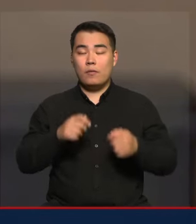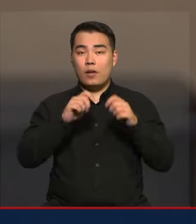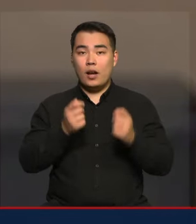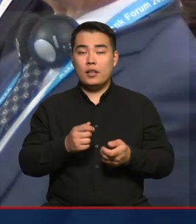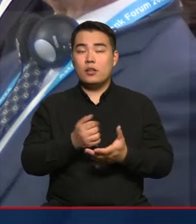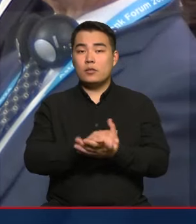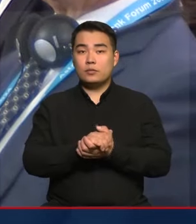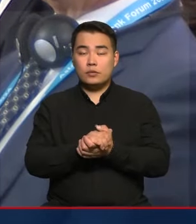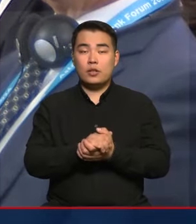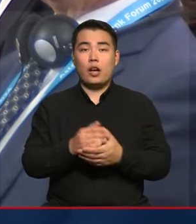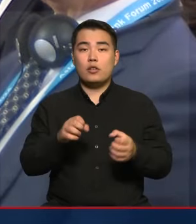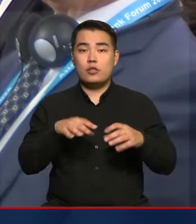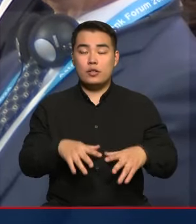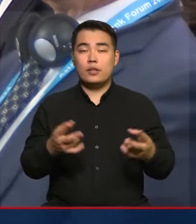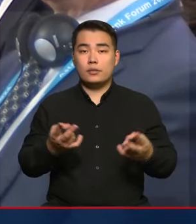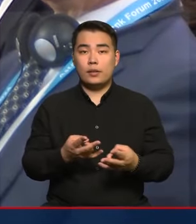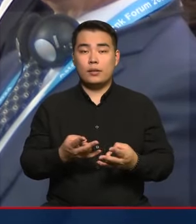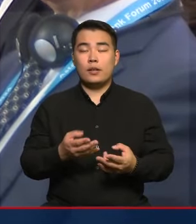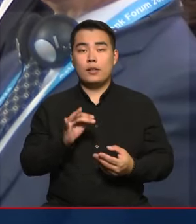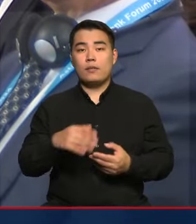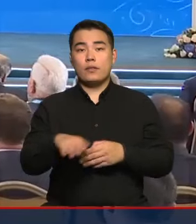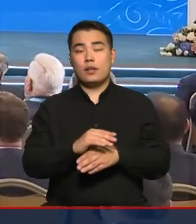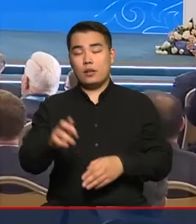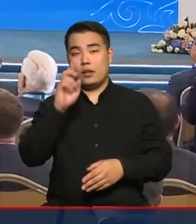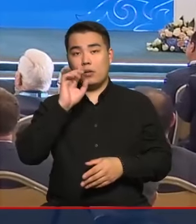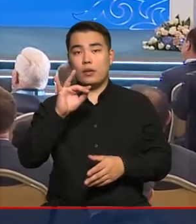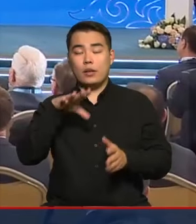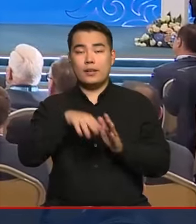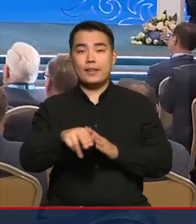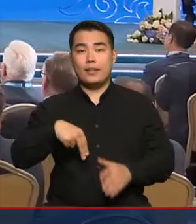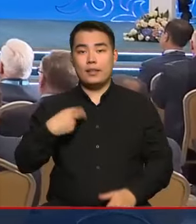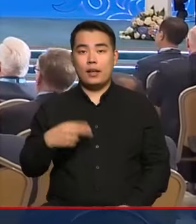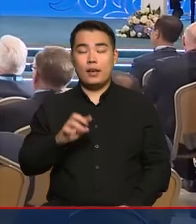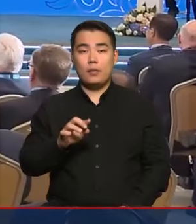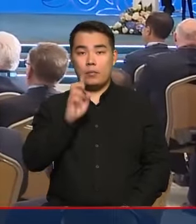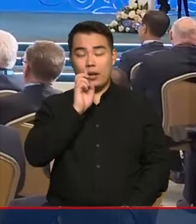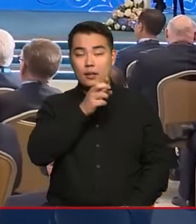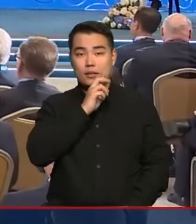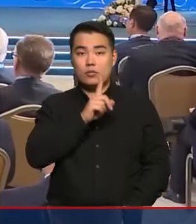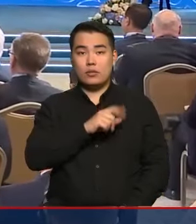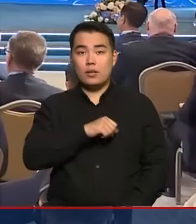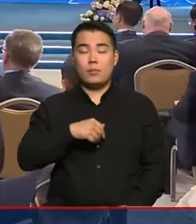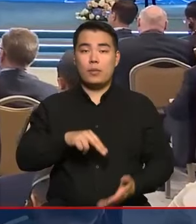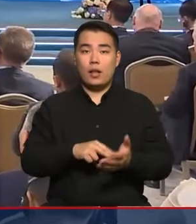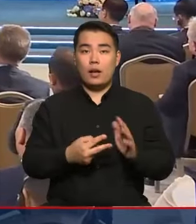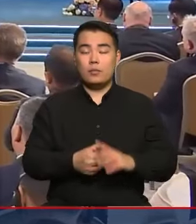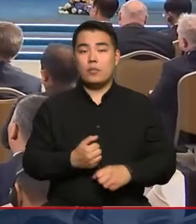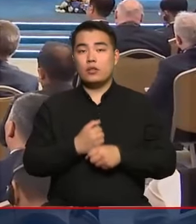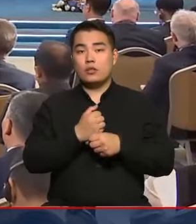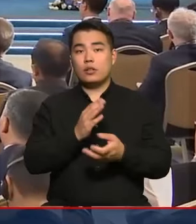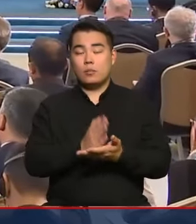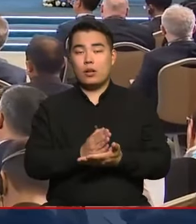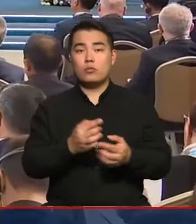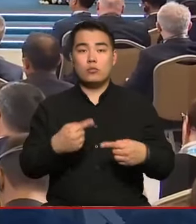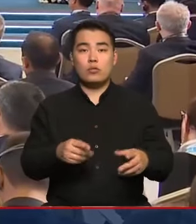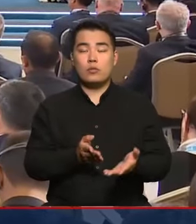бейбіт түрде шешу жолдарын қарастыруда. Барлық мемлекеттің, соның ішінде Қытай мен Бразилияның ақылға қонымды жоспарларын қолдаймыз. Басқа